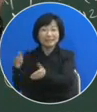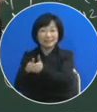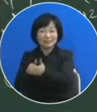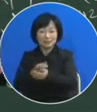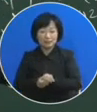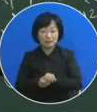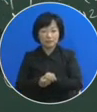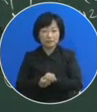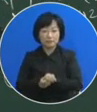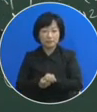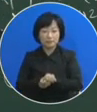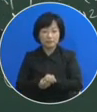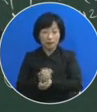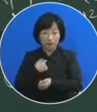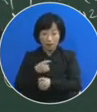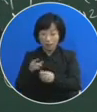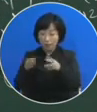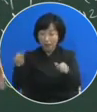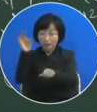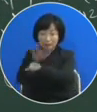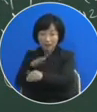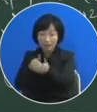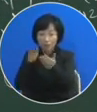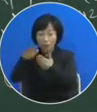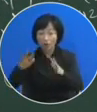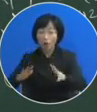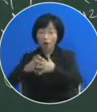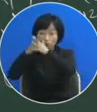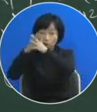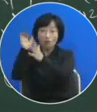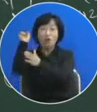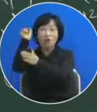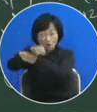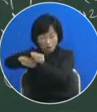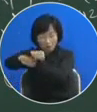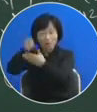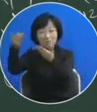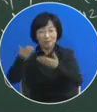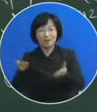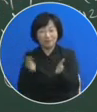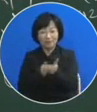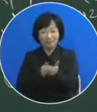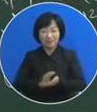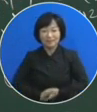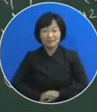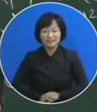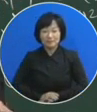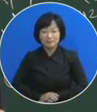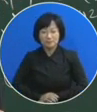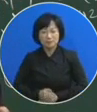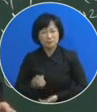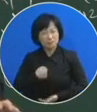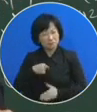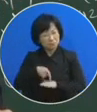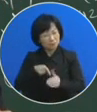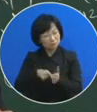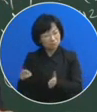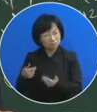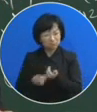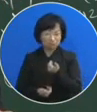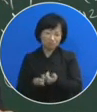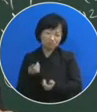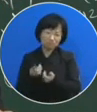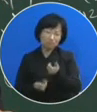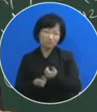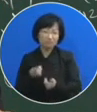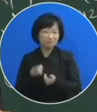그거 샀는데 건축 허가까지 받았다니까. That it really is strange. You know, they bought that land and we even got the construction permits. 저는 내 마음에 안 들 거라는 확신이 오더라. But in my